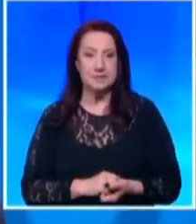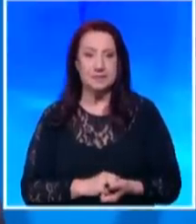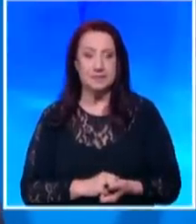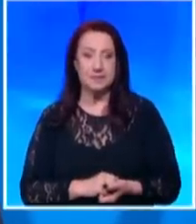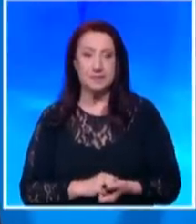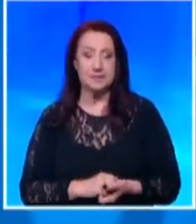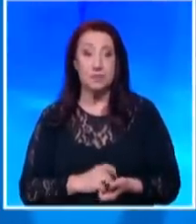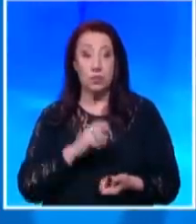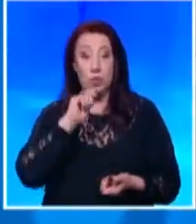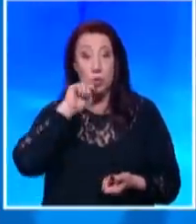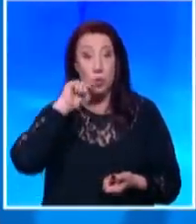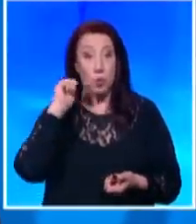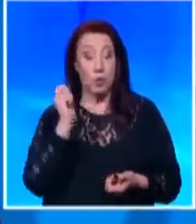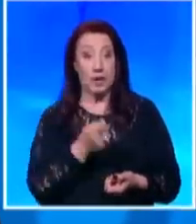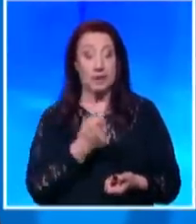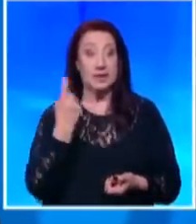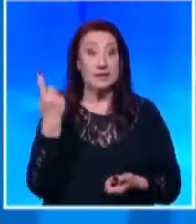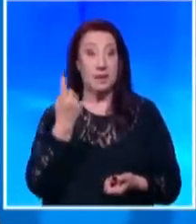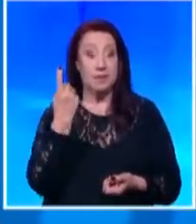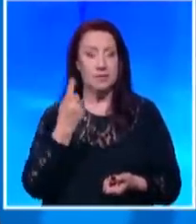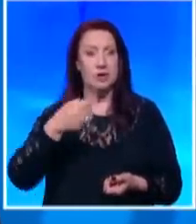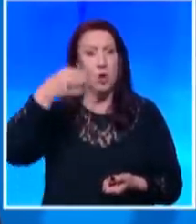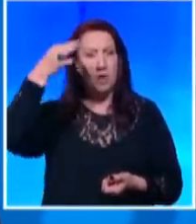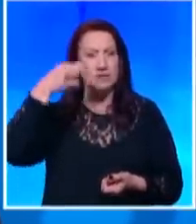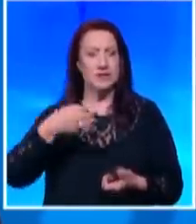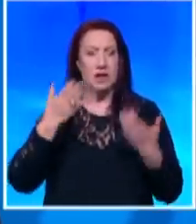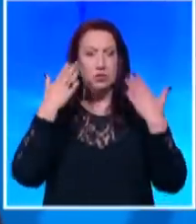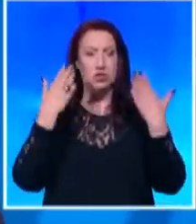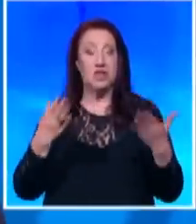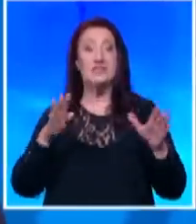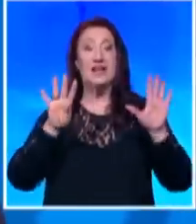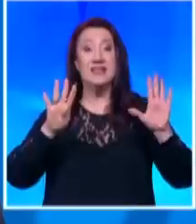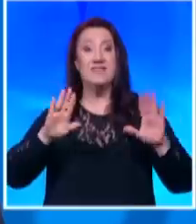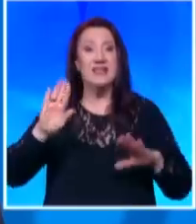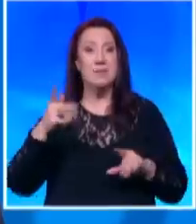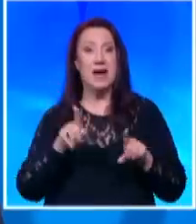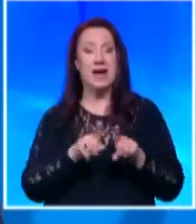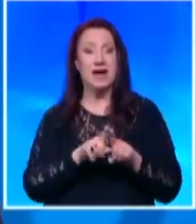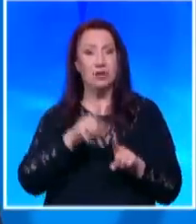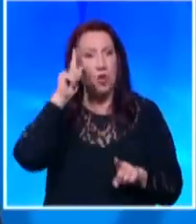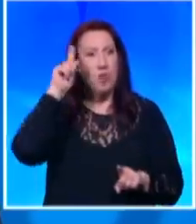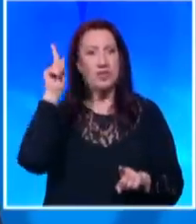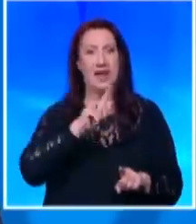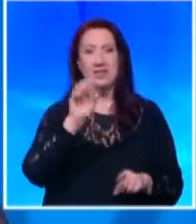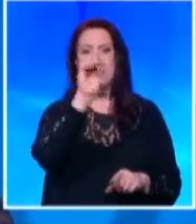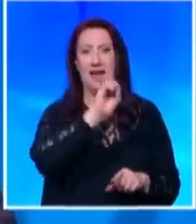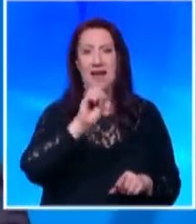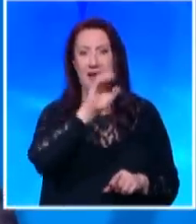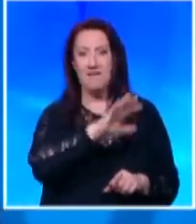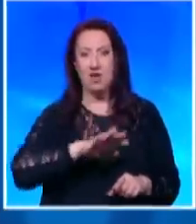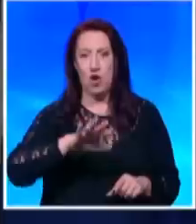Украина за първи път официално отбелязва 9 май като Ден на Европа, а Киев прие символично посещение от